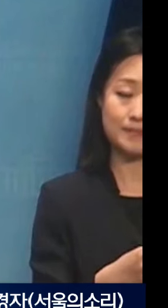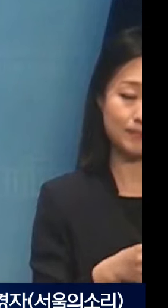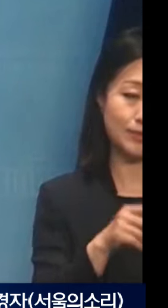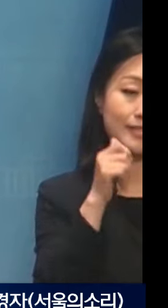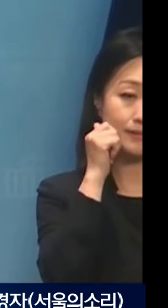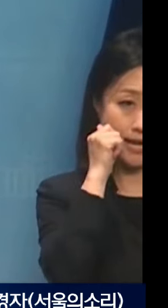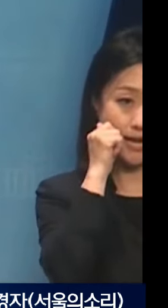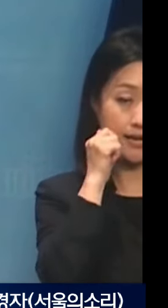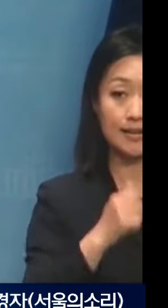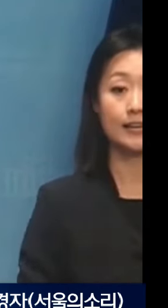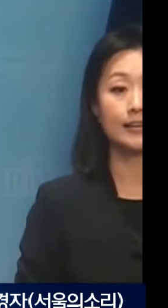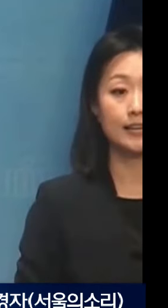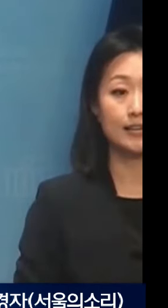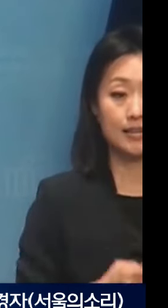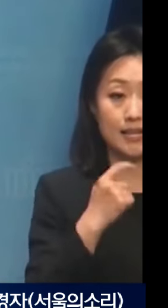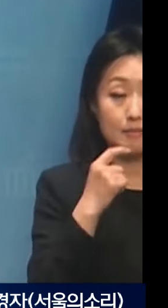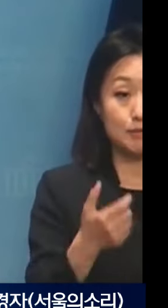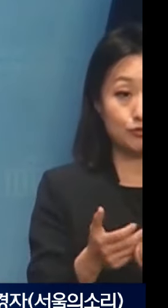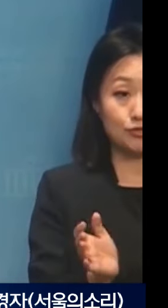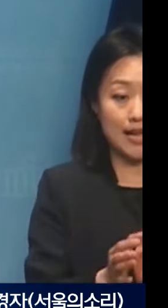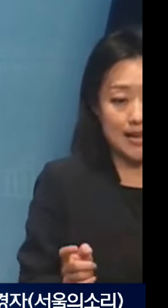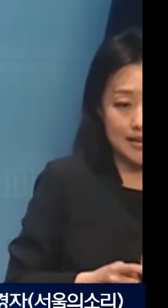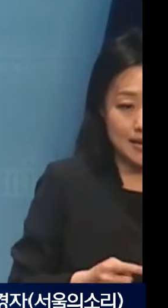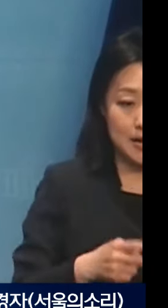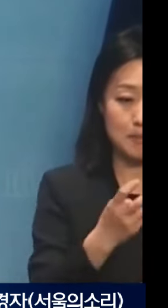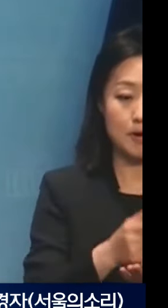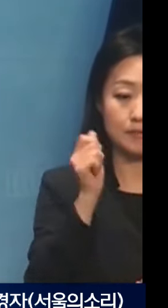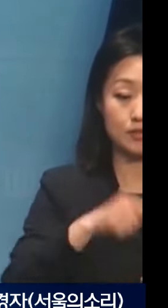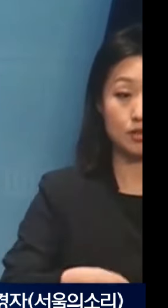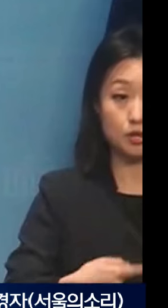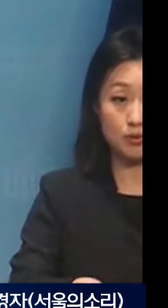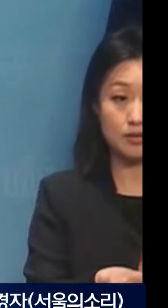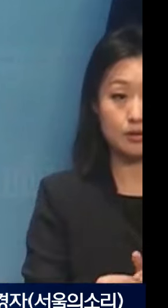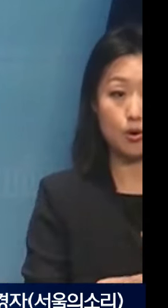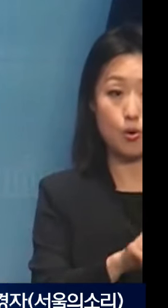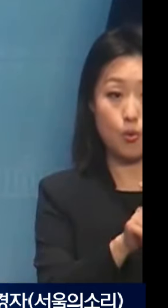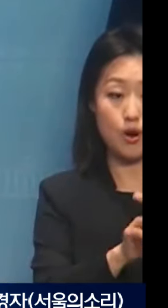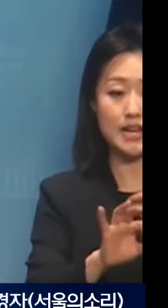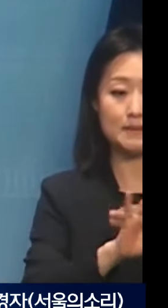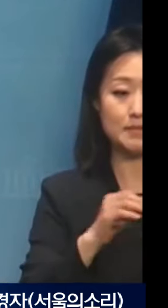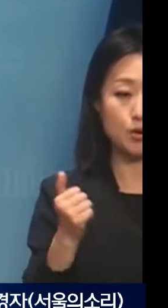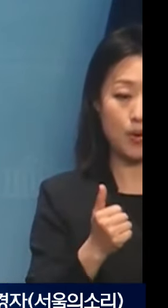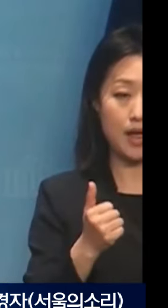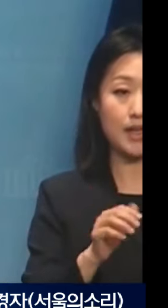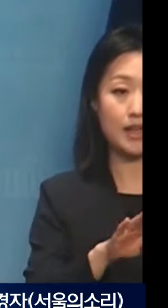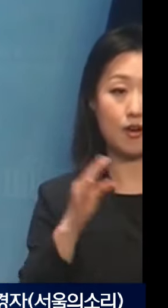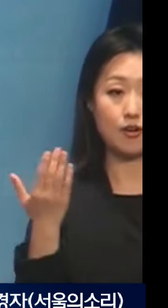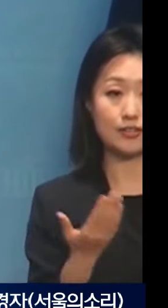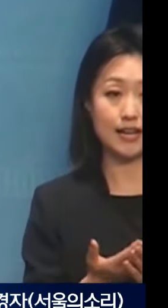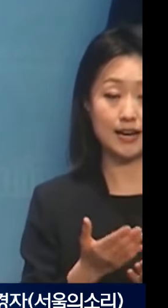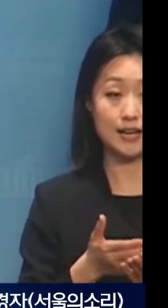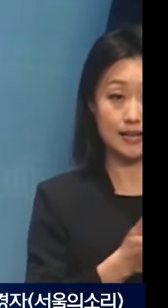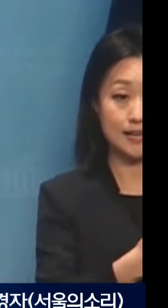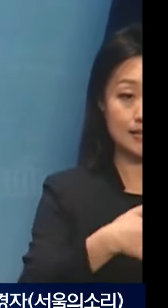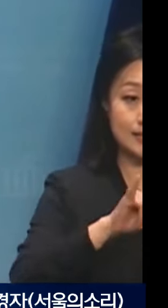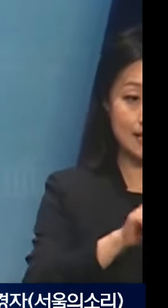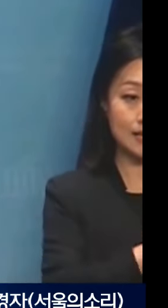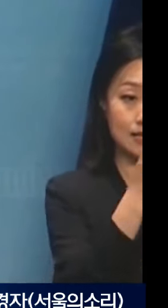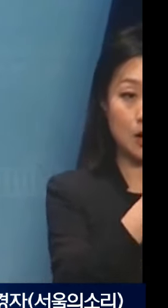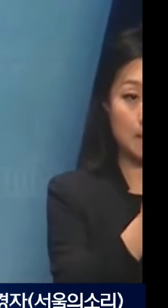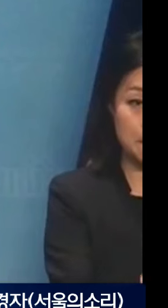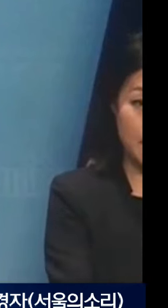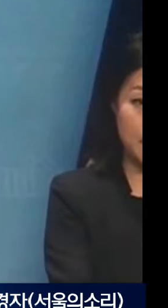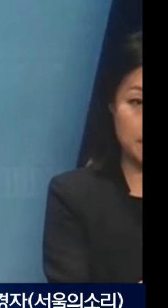불발되었습니다. 이에 더불어민주당은 시급한 법안 처리를 위해 5월 임시회 소집을 요구했고요. 최상병 특검법, 이태원